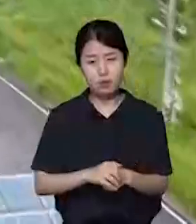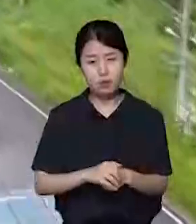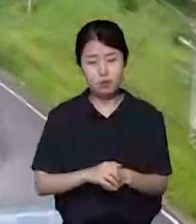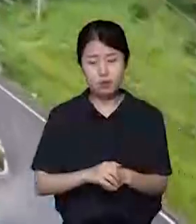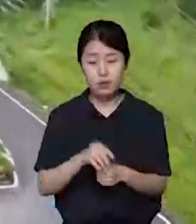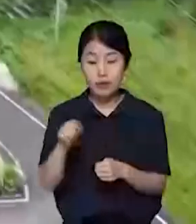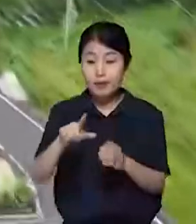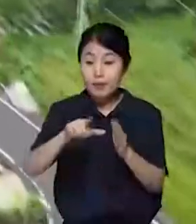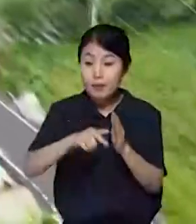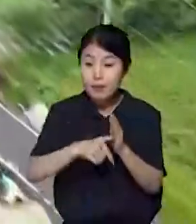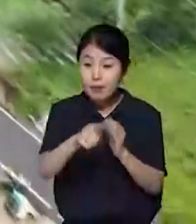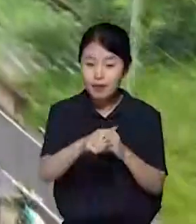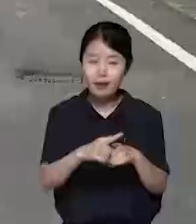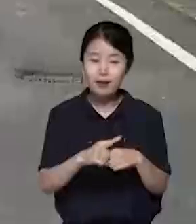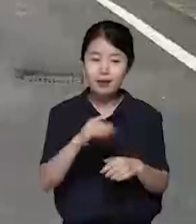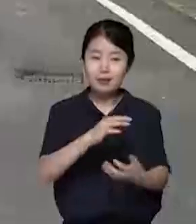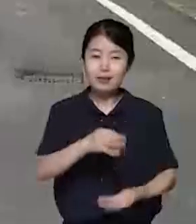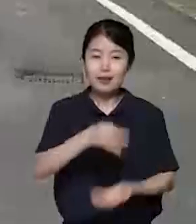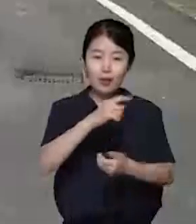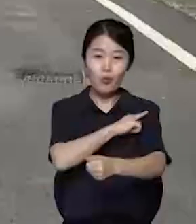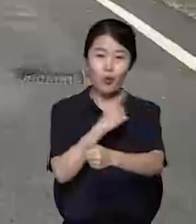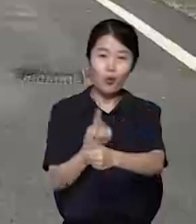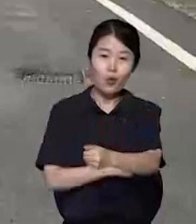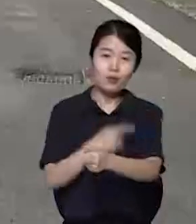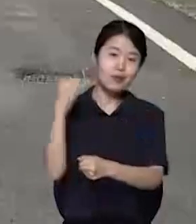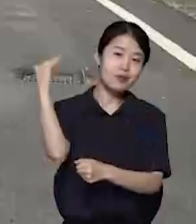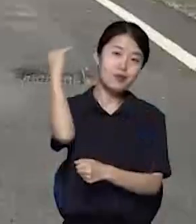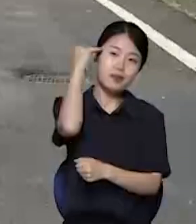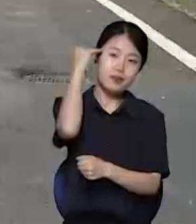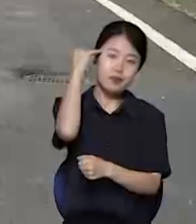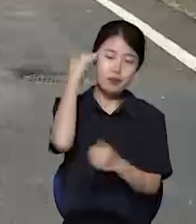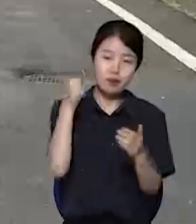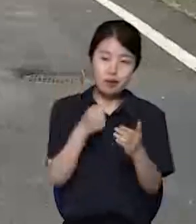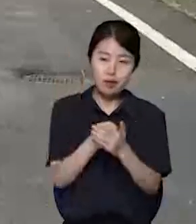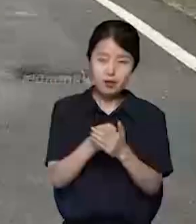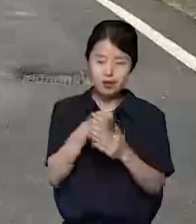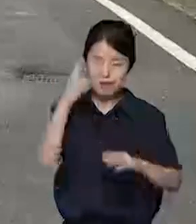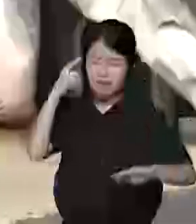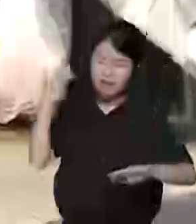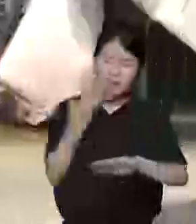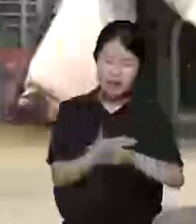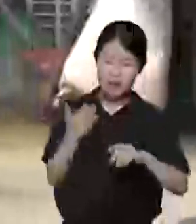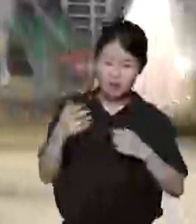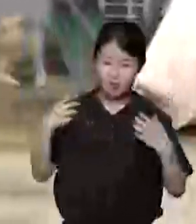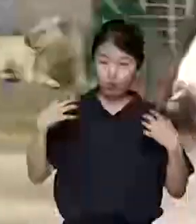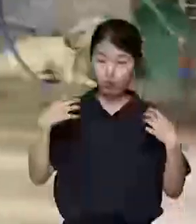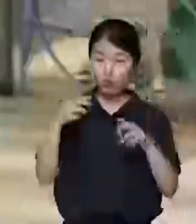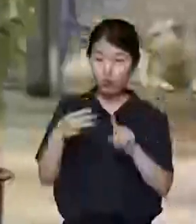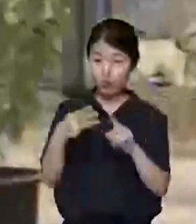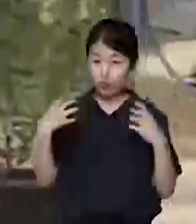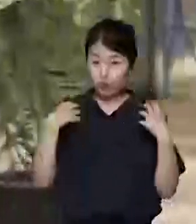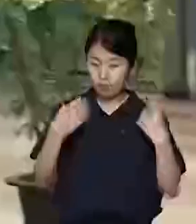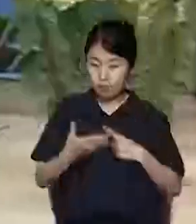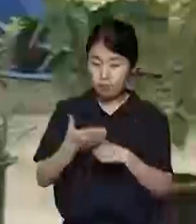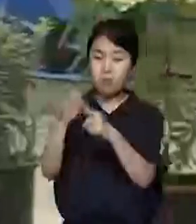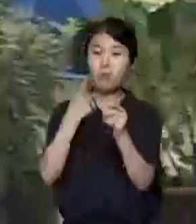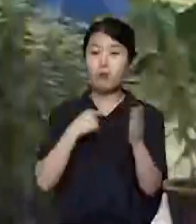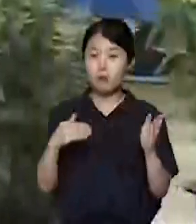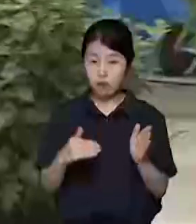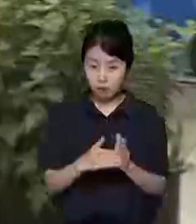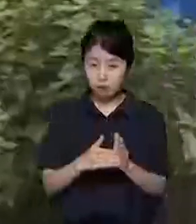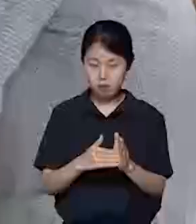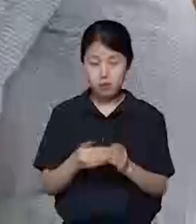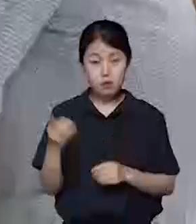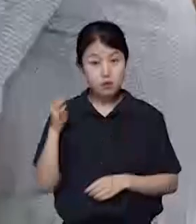재산권 침해를 이유로 500여 명이 서명한 개발 행위허가 제한구역 지정 반대 청원서를 군에 제출했습니다. 하지만